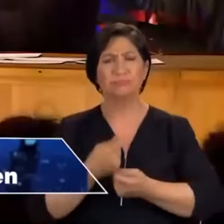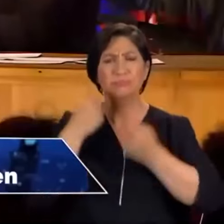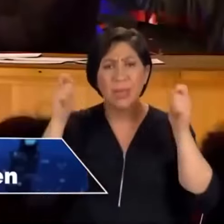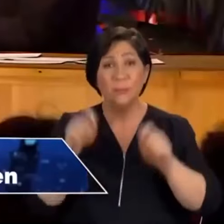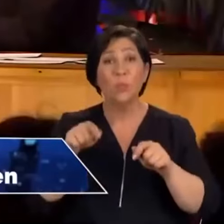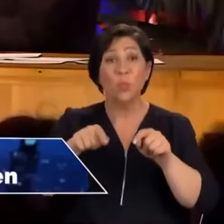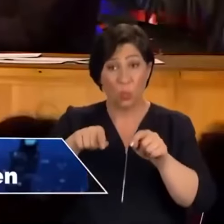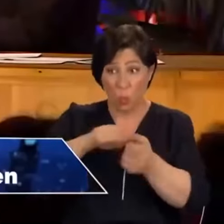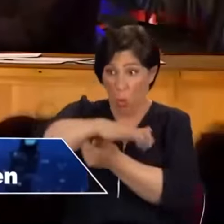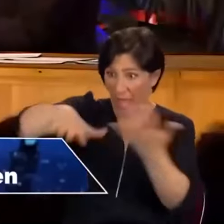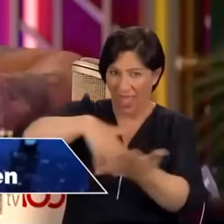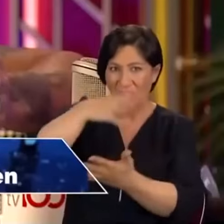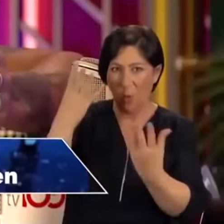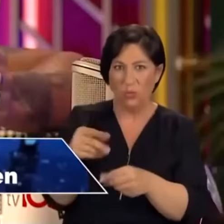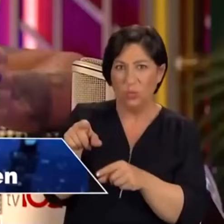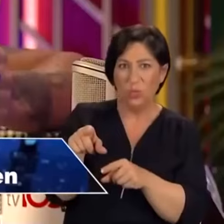olayla alakalı